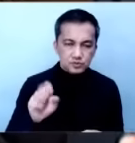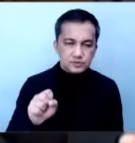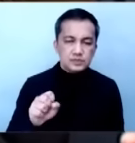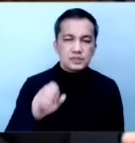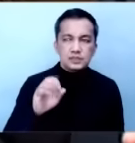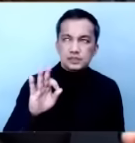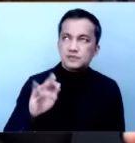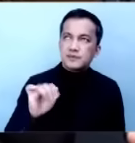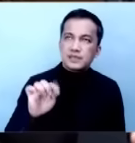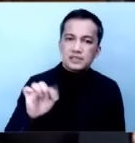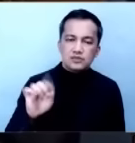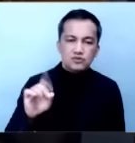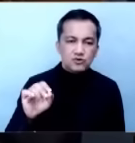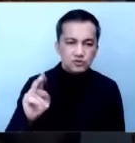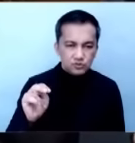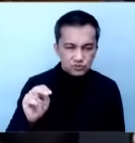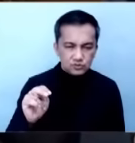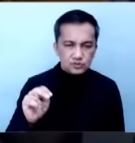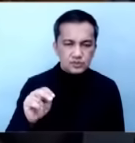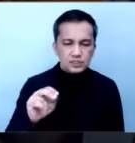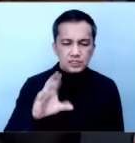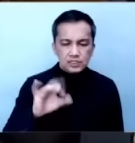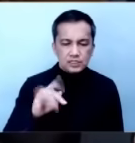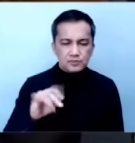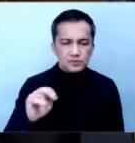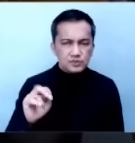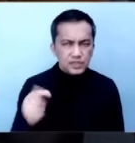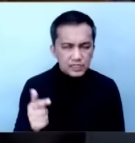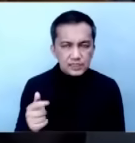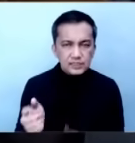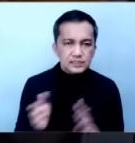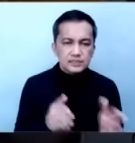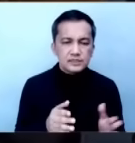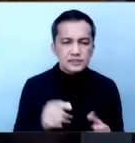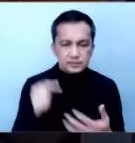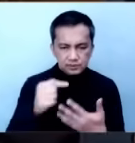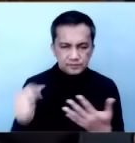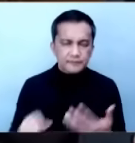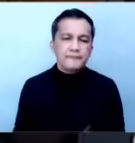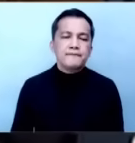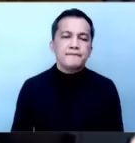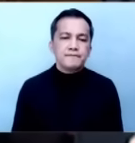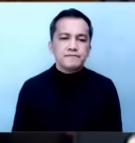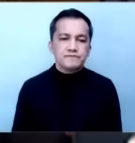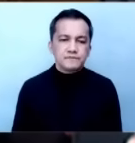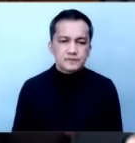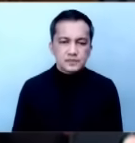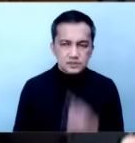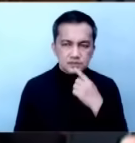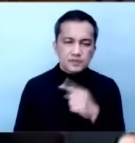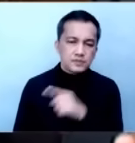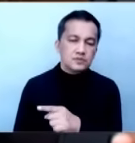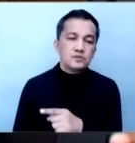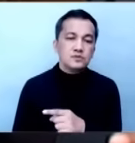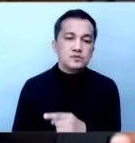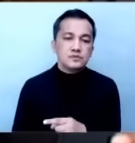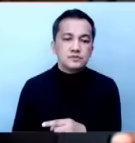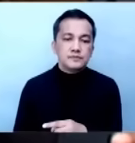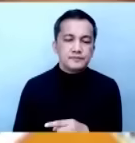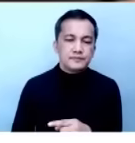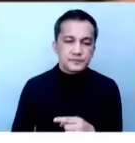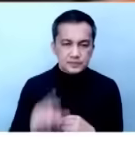sina Allen Capuyan at iba pa na mga na-mention dun sa